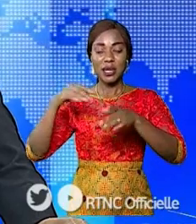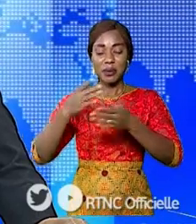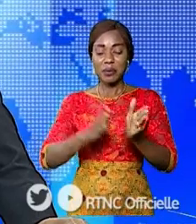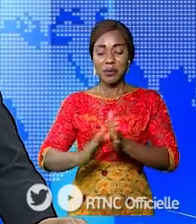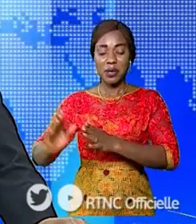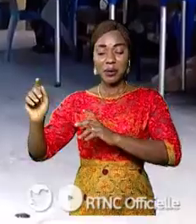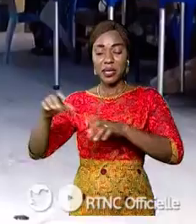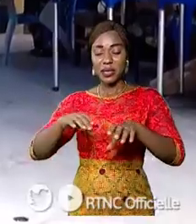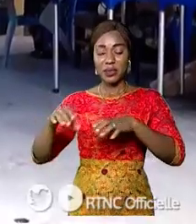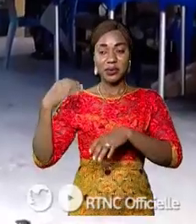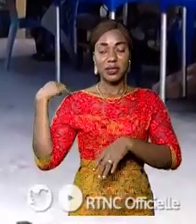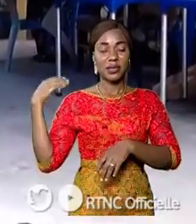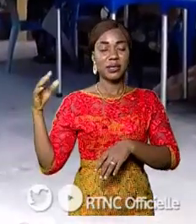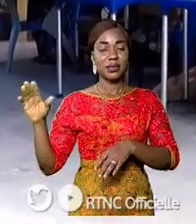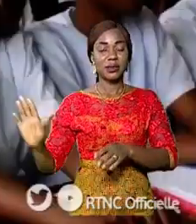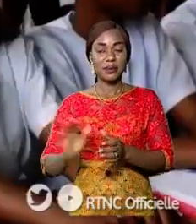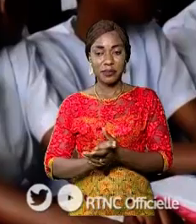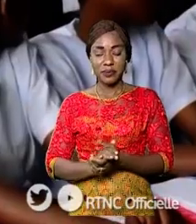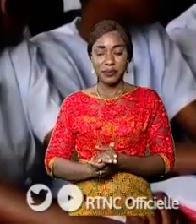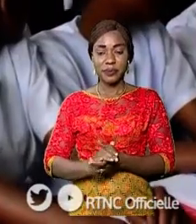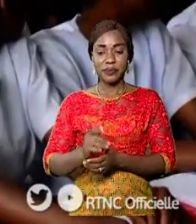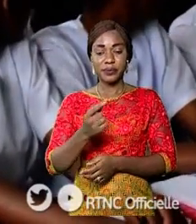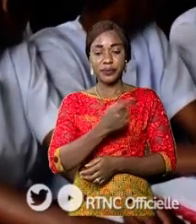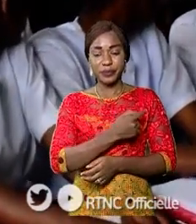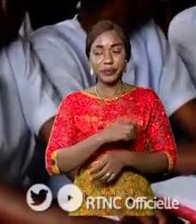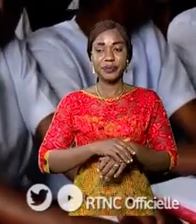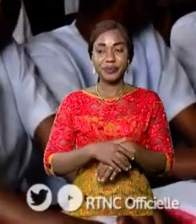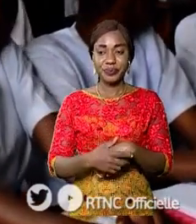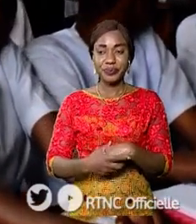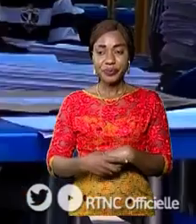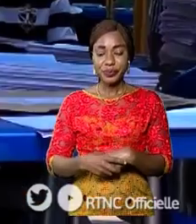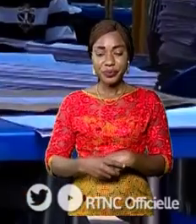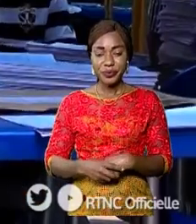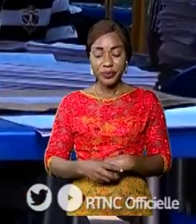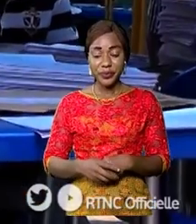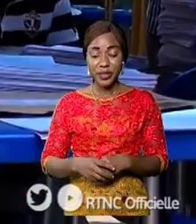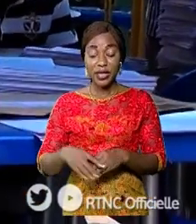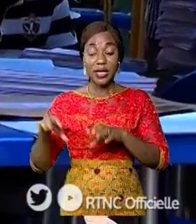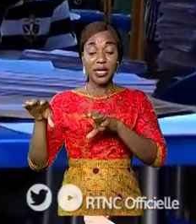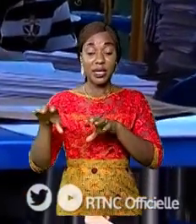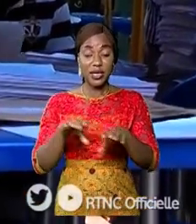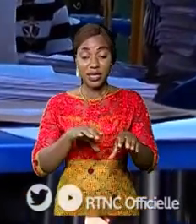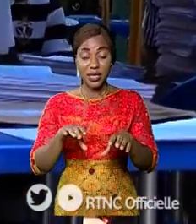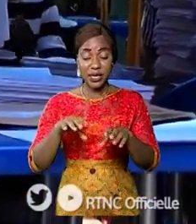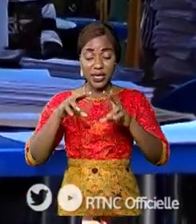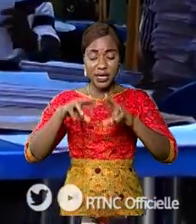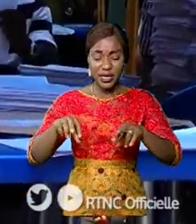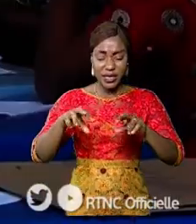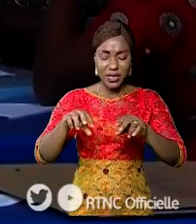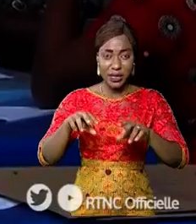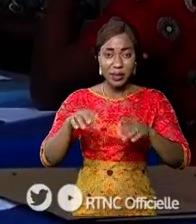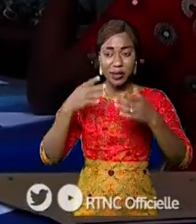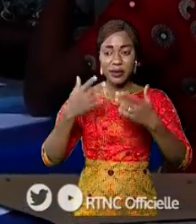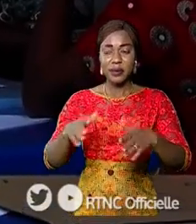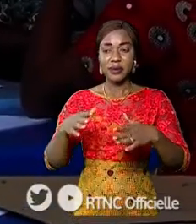Reportage. L'événement le plus attendu par les élèves finalistes du secondaire à travers le pays. La publication des